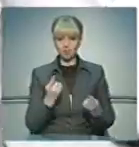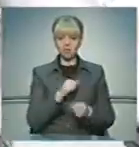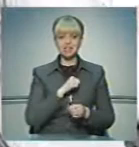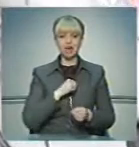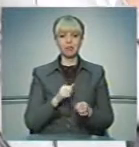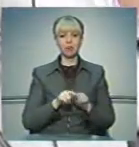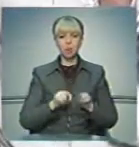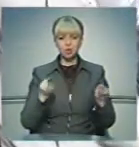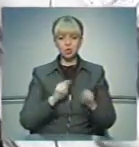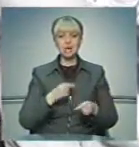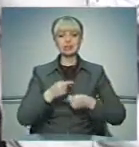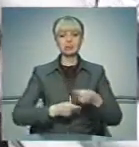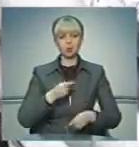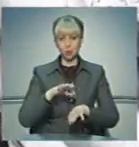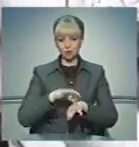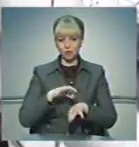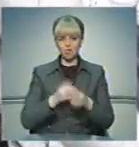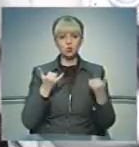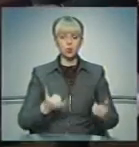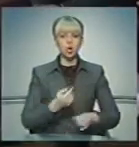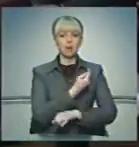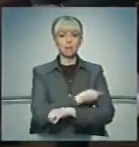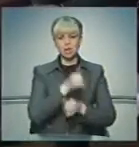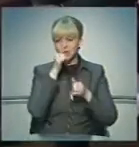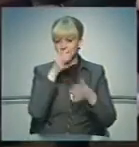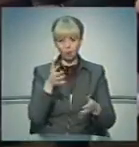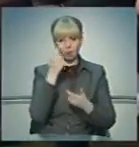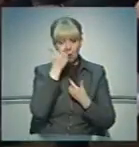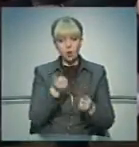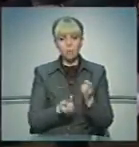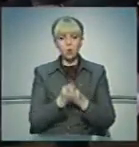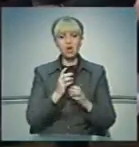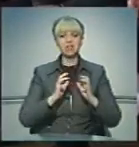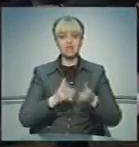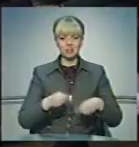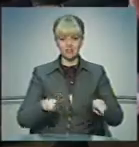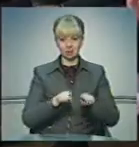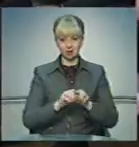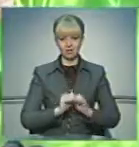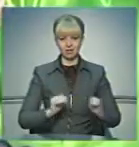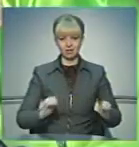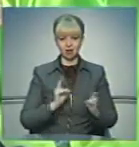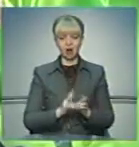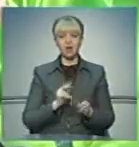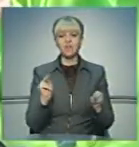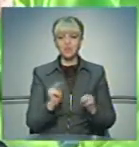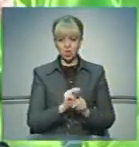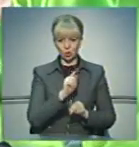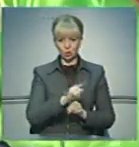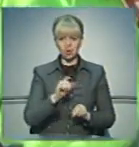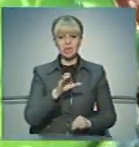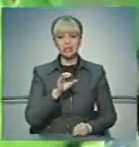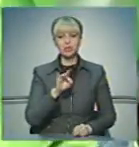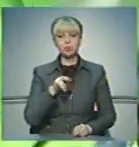з найпоширеніших спадкових недуг. Сучасна медицина не може попередити появу на світ таких дітей, як і вилікувати їх. Та